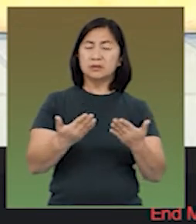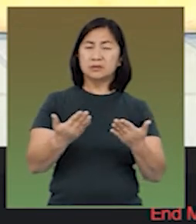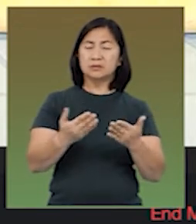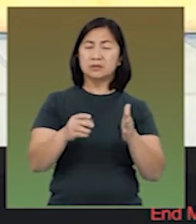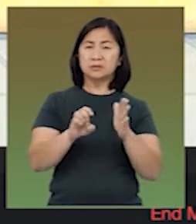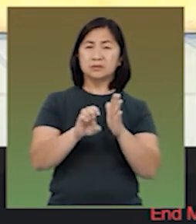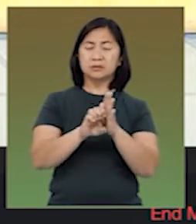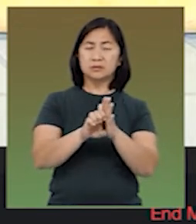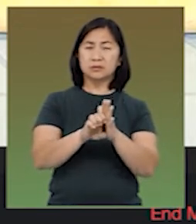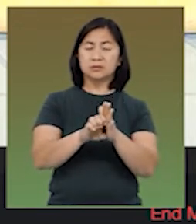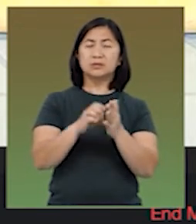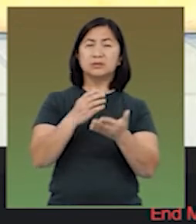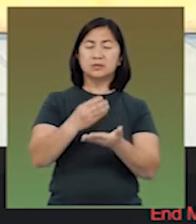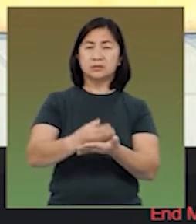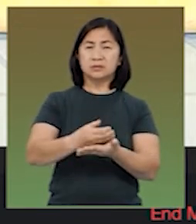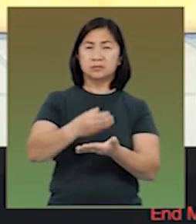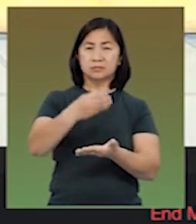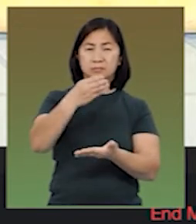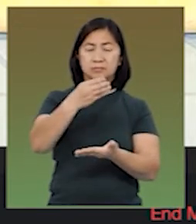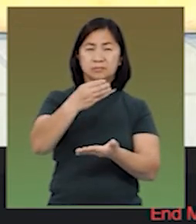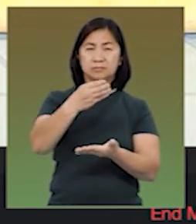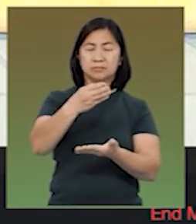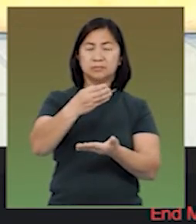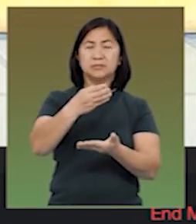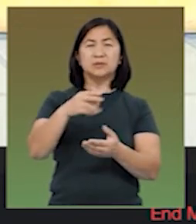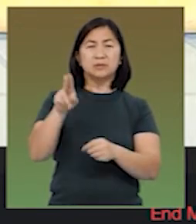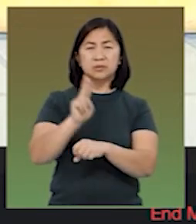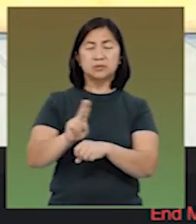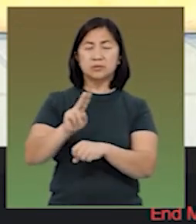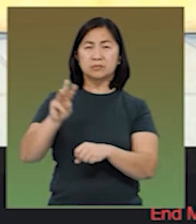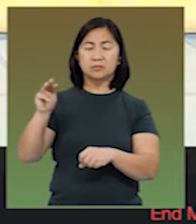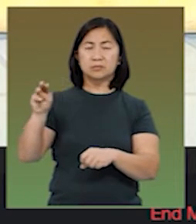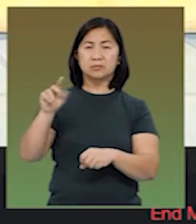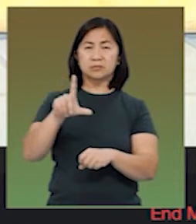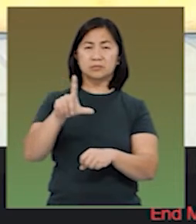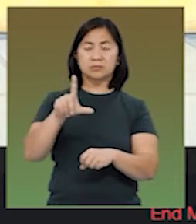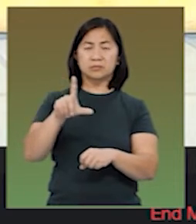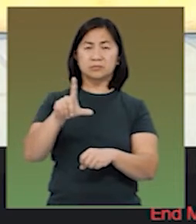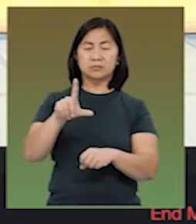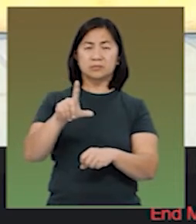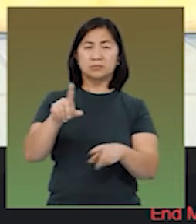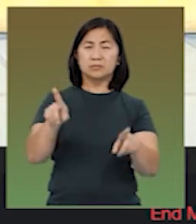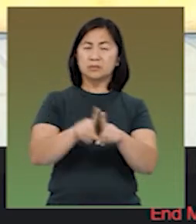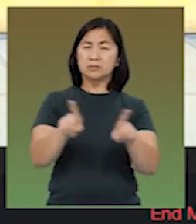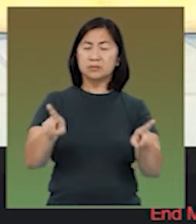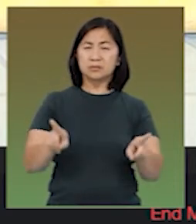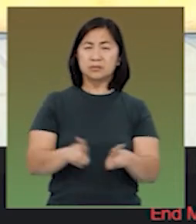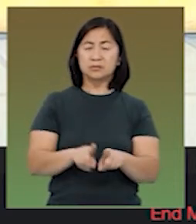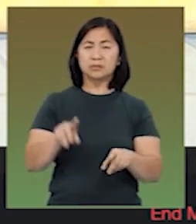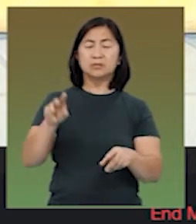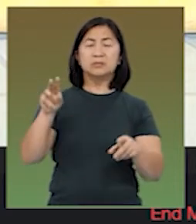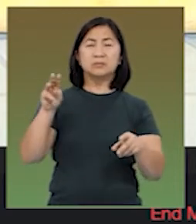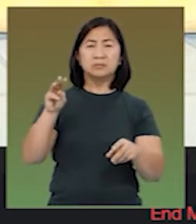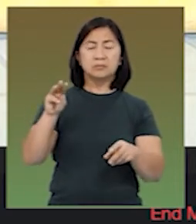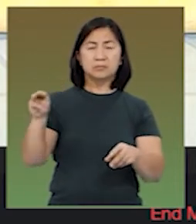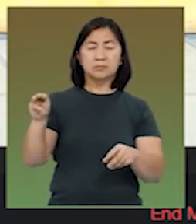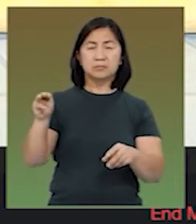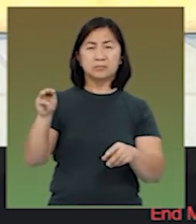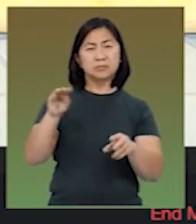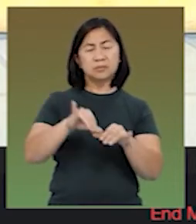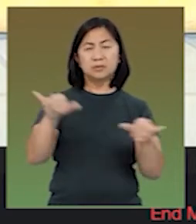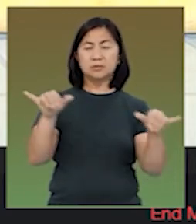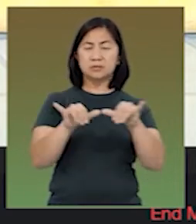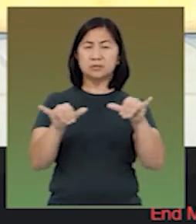pa ang iba pang mga containers na ginamit ang milliliters as the measuring unit.